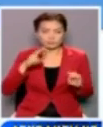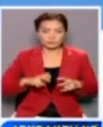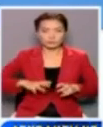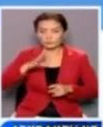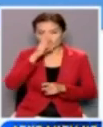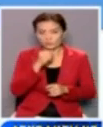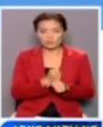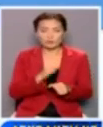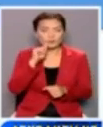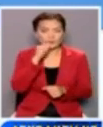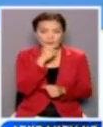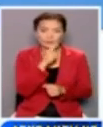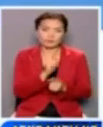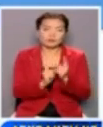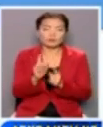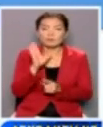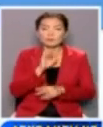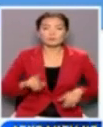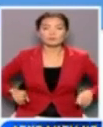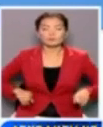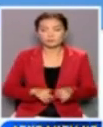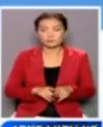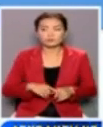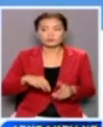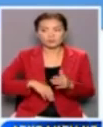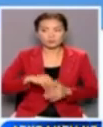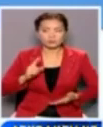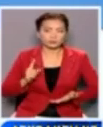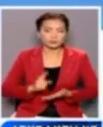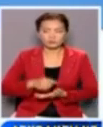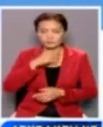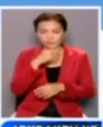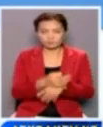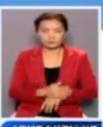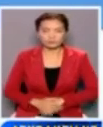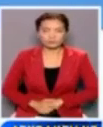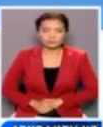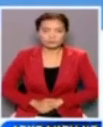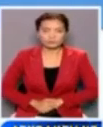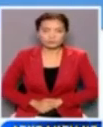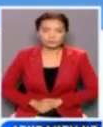вести социально-экономические реформы. В этом направлении праймериз даст ответы на многие вопросы.